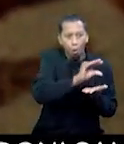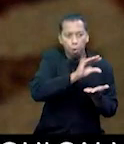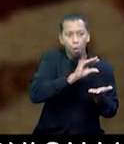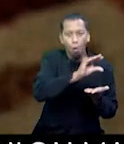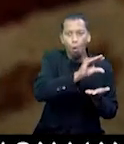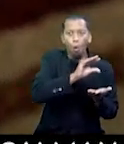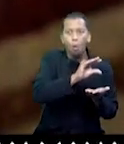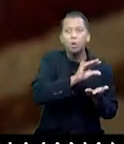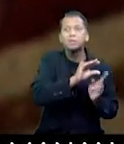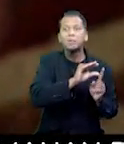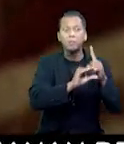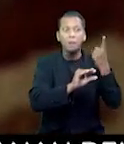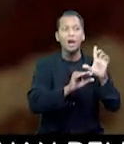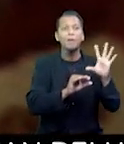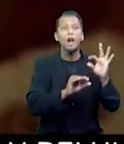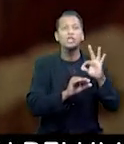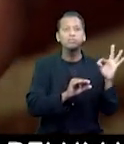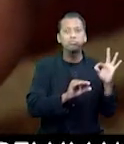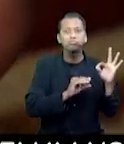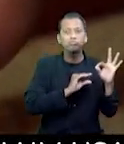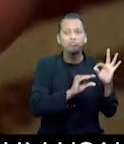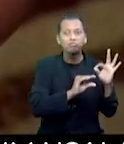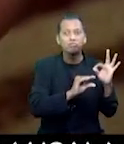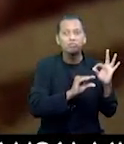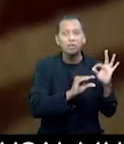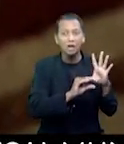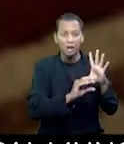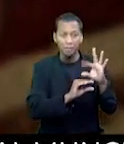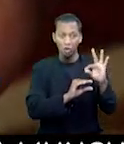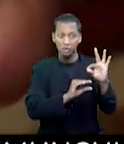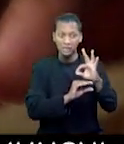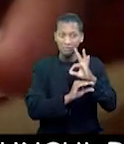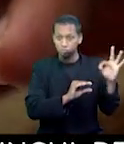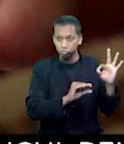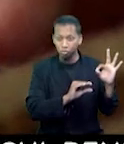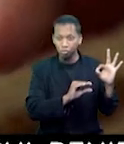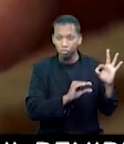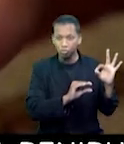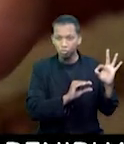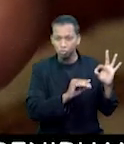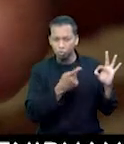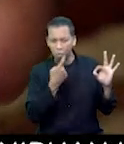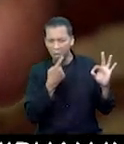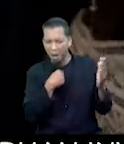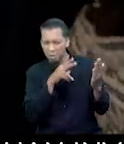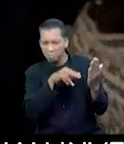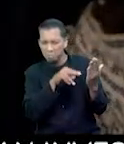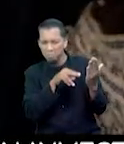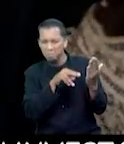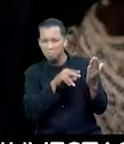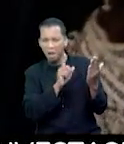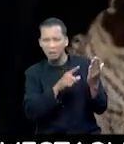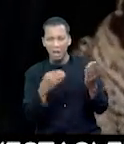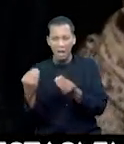pertama 500.000. Nah, di deposit pertama itu analisa yang saya gunakan yang diajarin